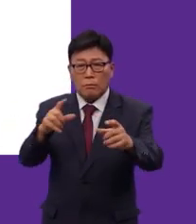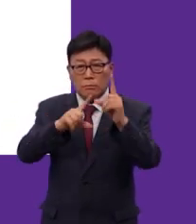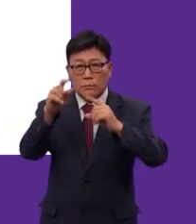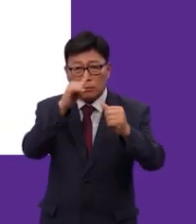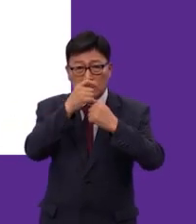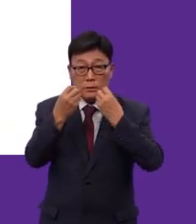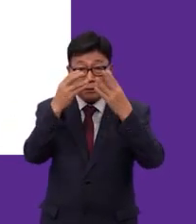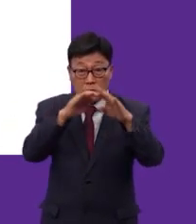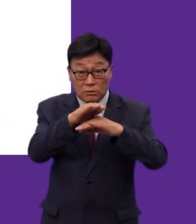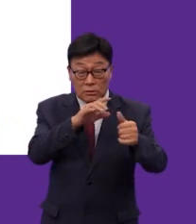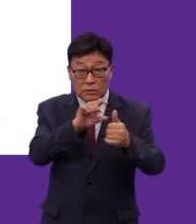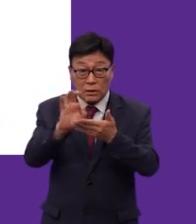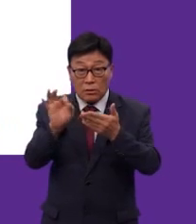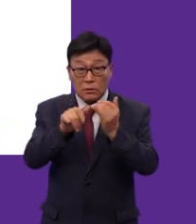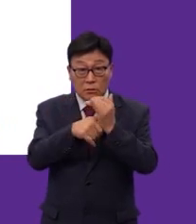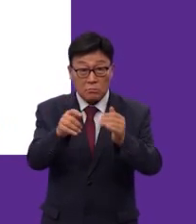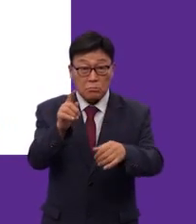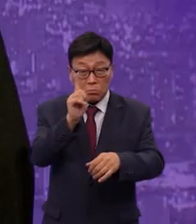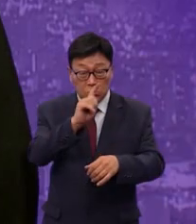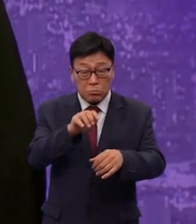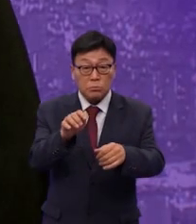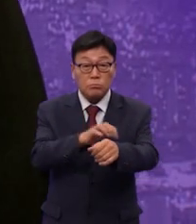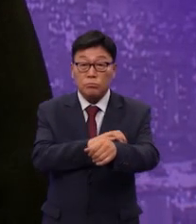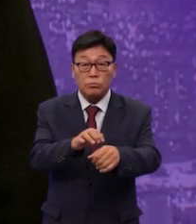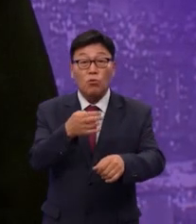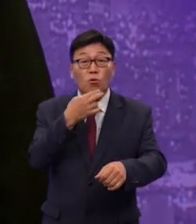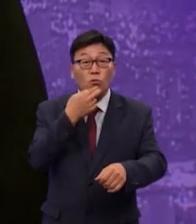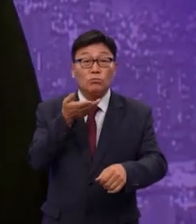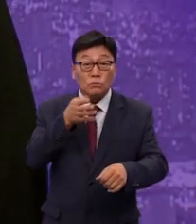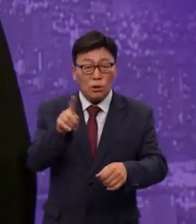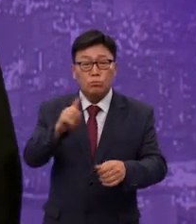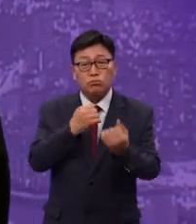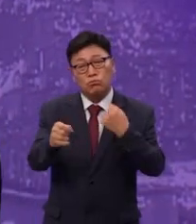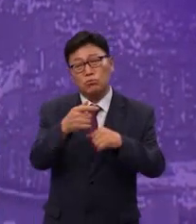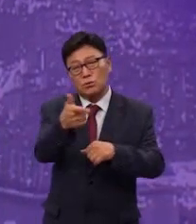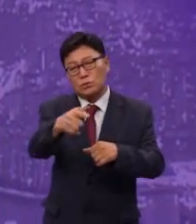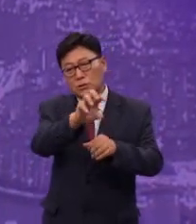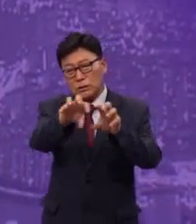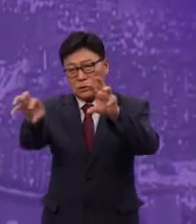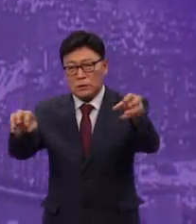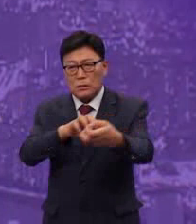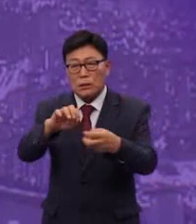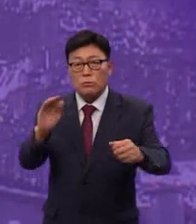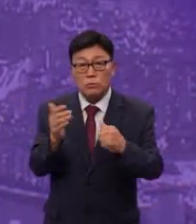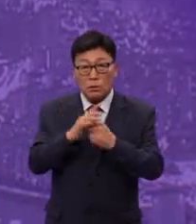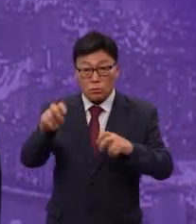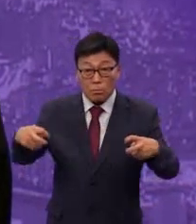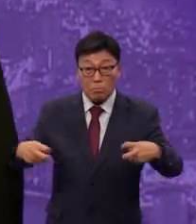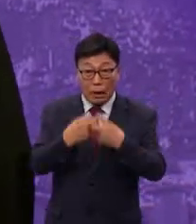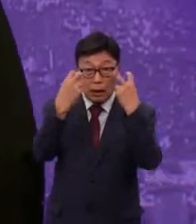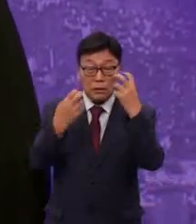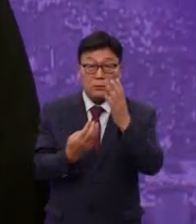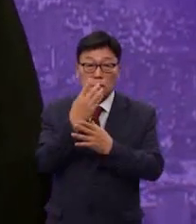순정 차량을 이용하시는 분들은 전혀 불편함을 토로할 필요가 없는데도 말입니다. 그리고 차량 충돌 사고가